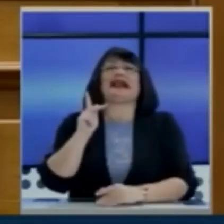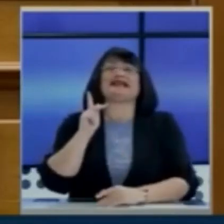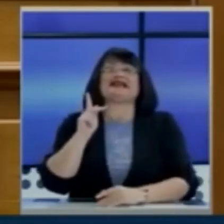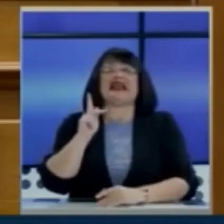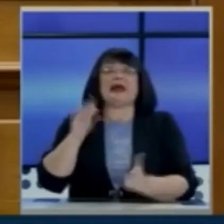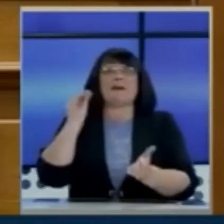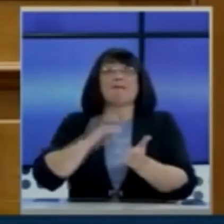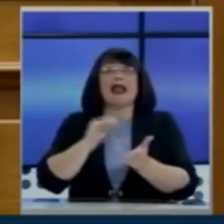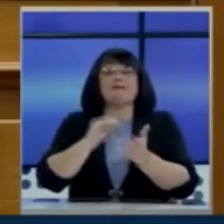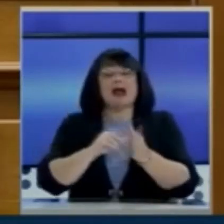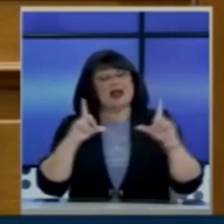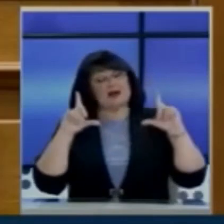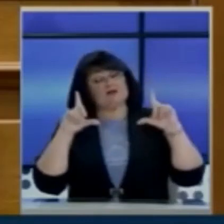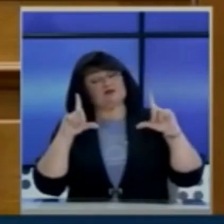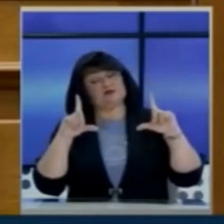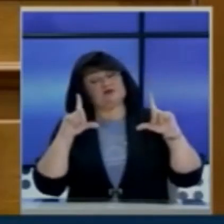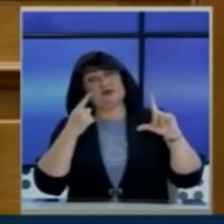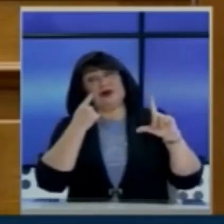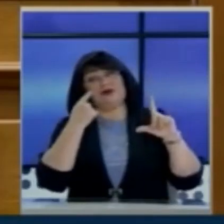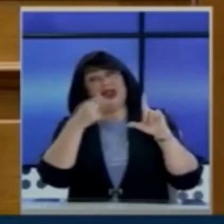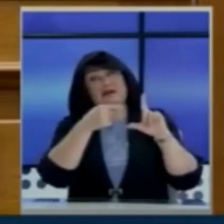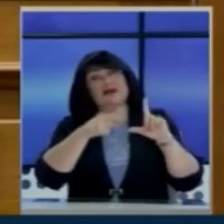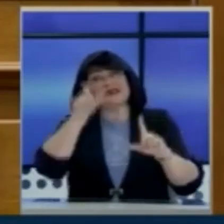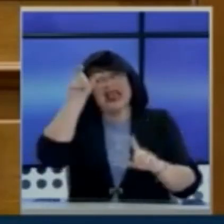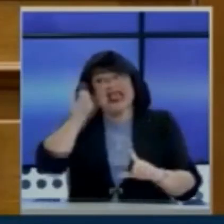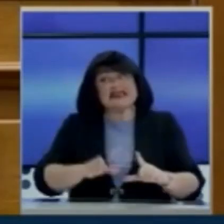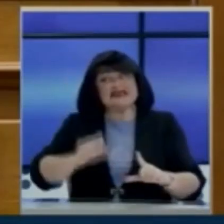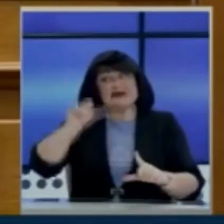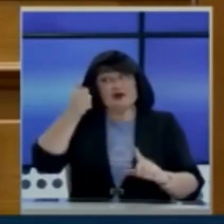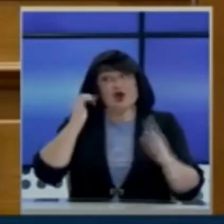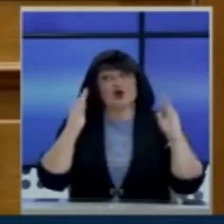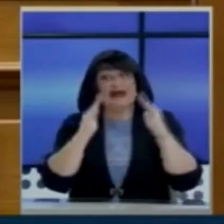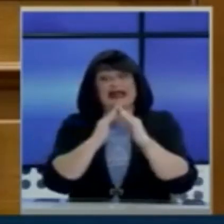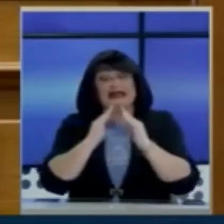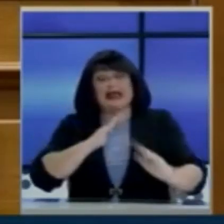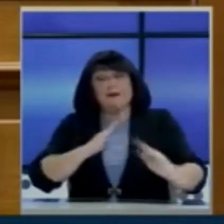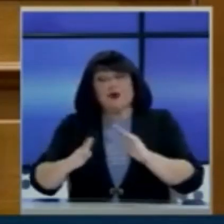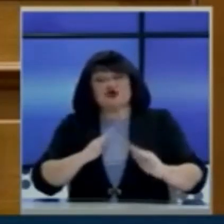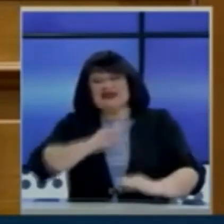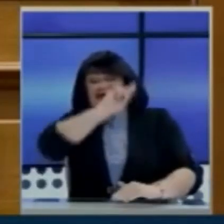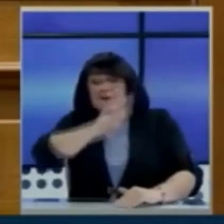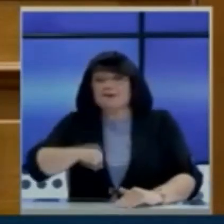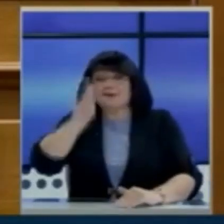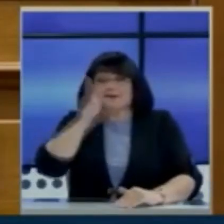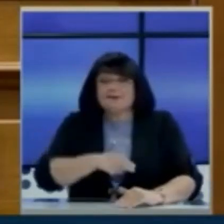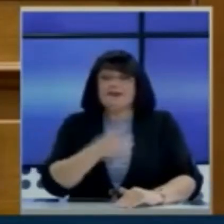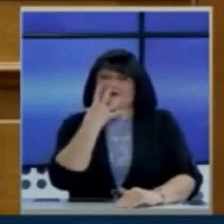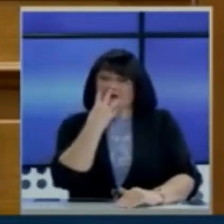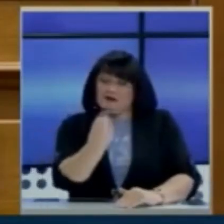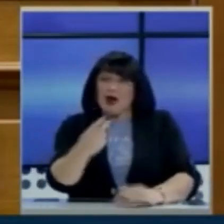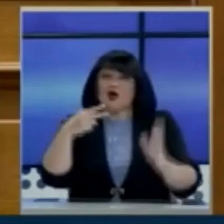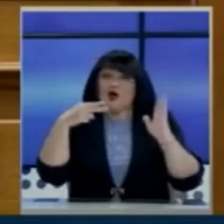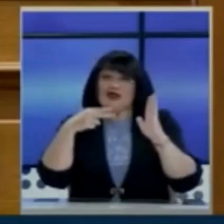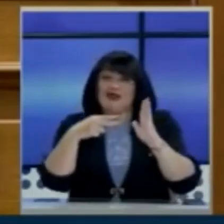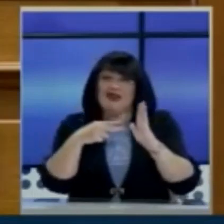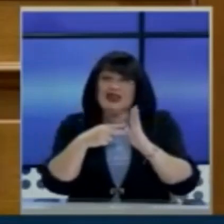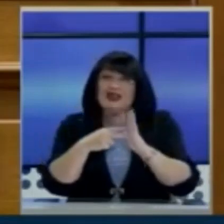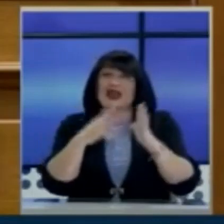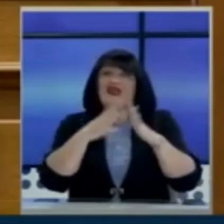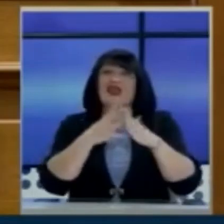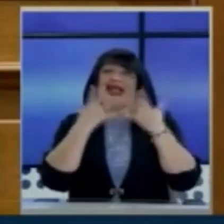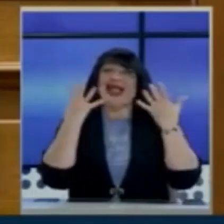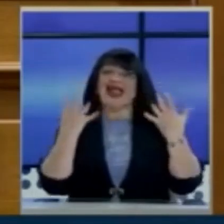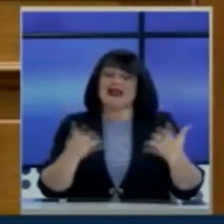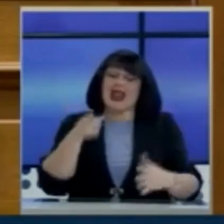ξαναλέω, το ξαναδείχνω. Εσείς καταργήσατε την πρώτη προστασία της πρώτης κατοικίας το Φεβρουάριο του